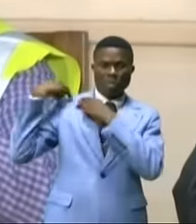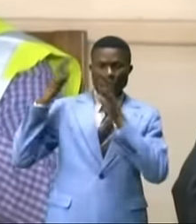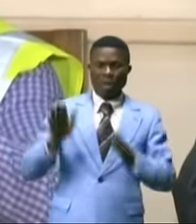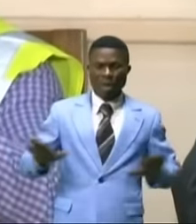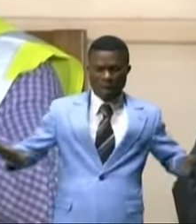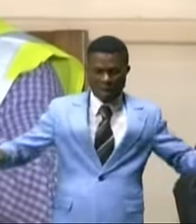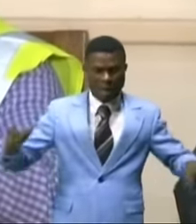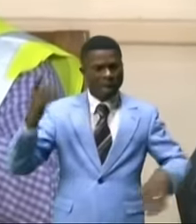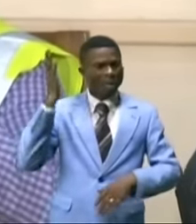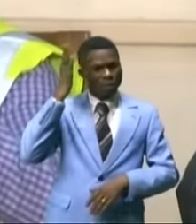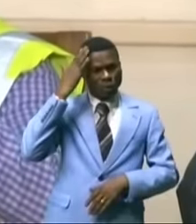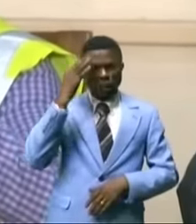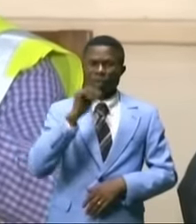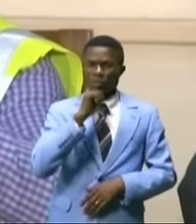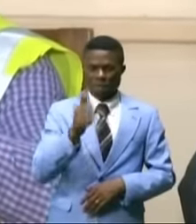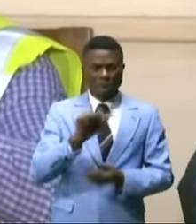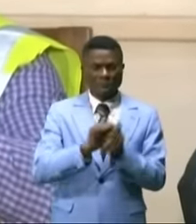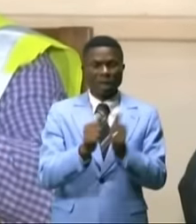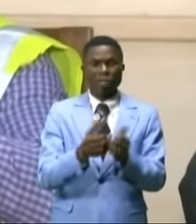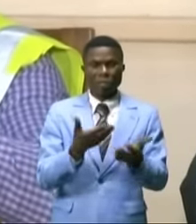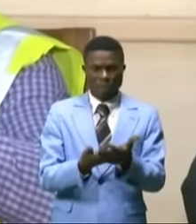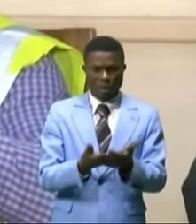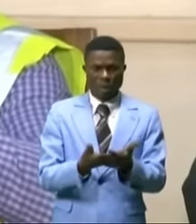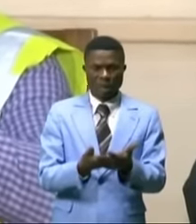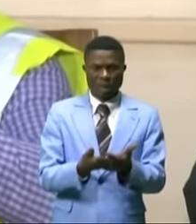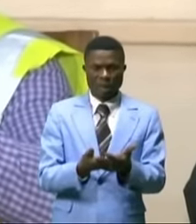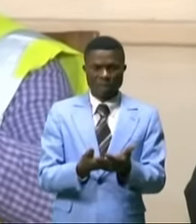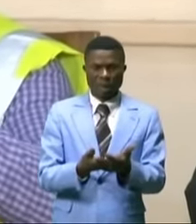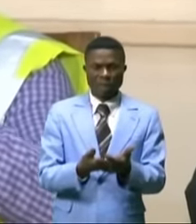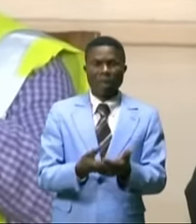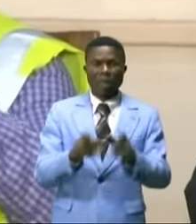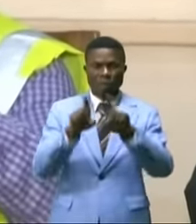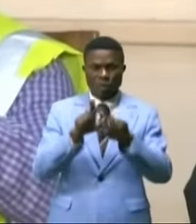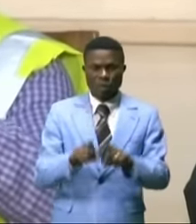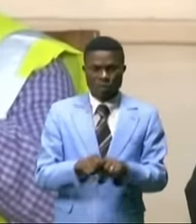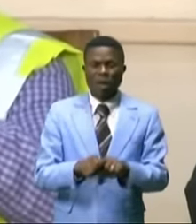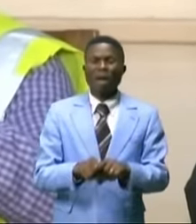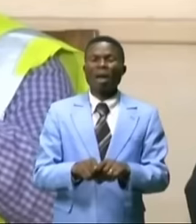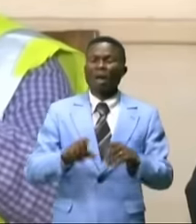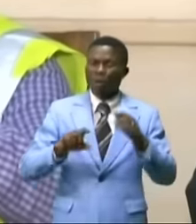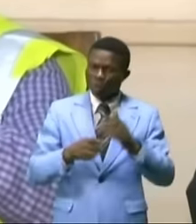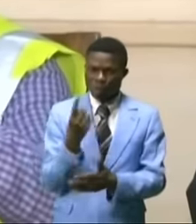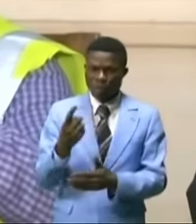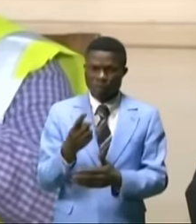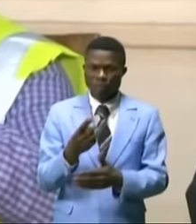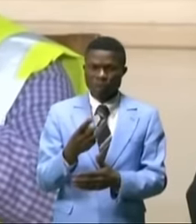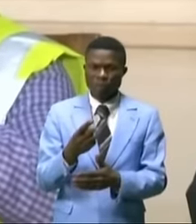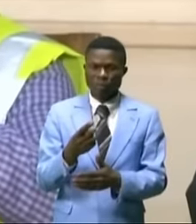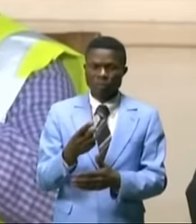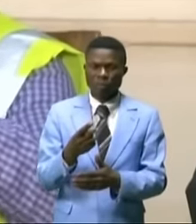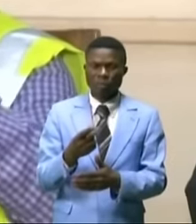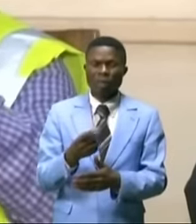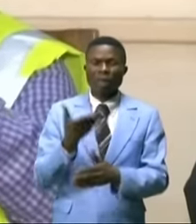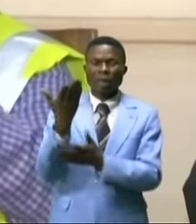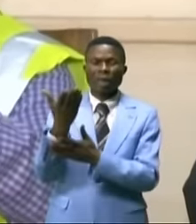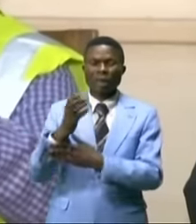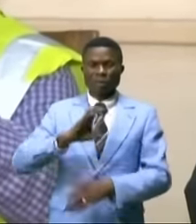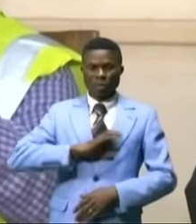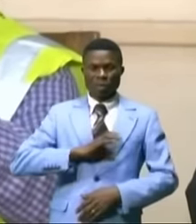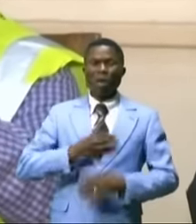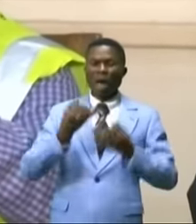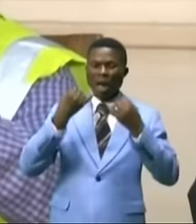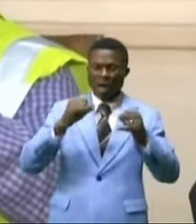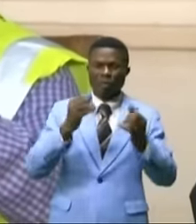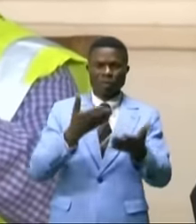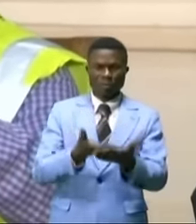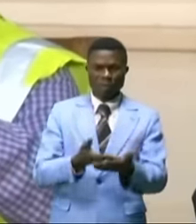je n'étais pas informé de la situation. Et au même moment, il devait approcher également la police pour donner